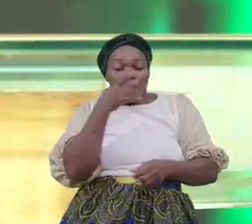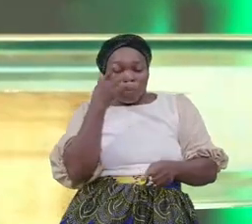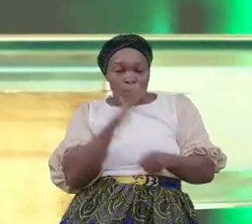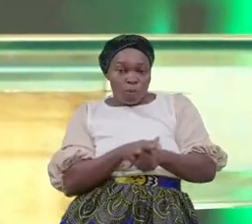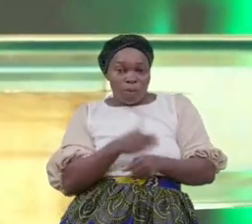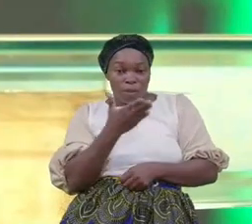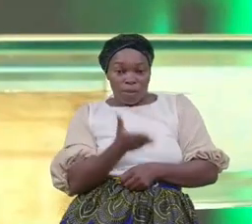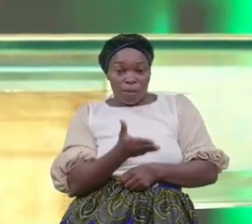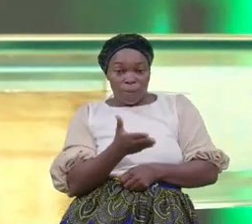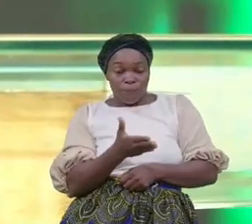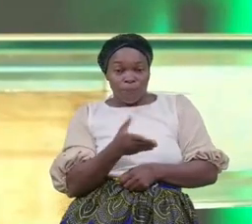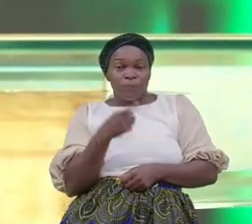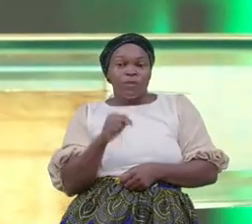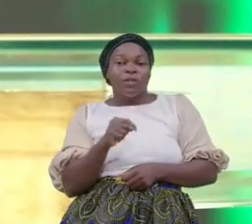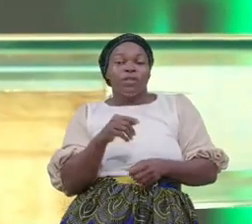Le miracle doit venir. C'est là.